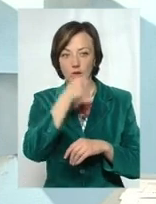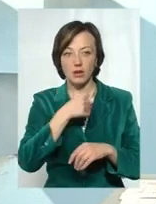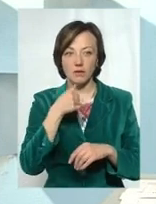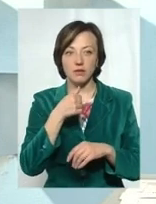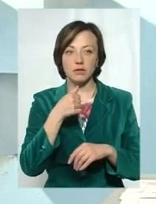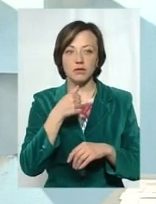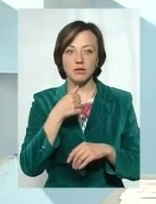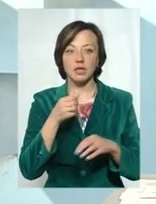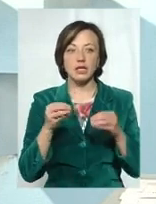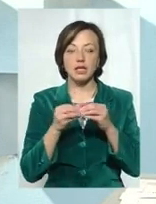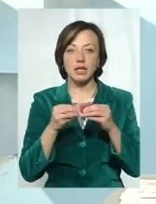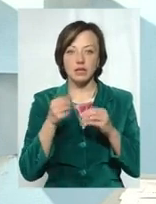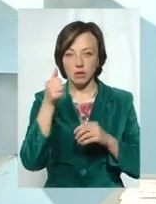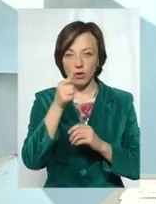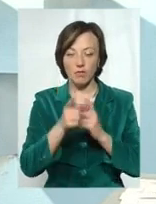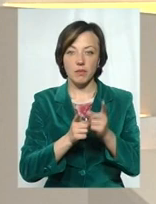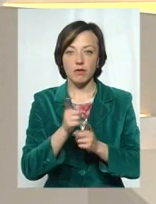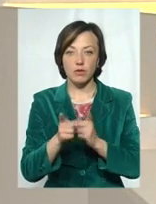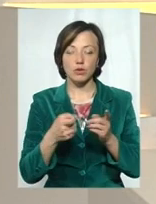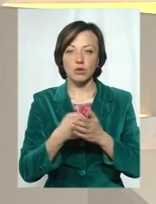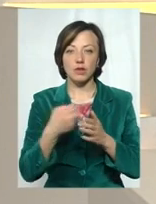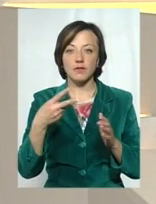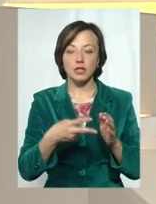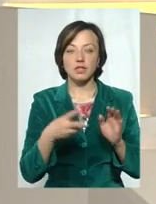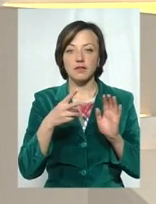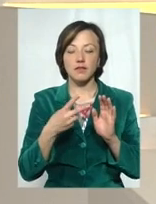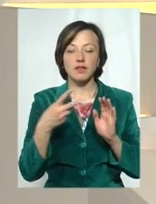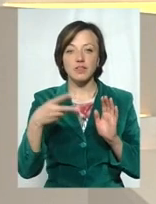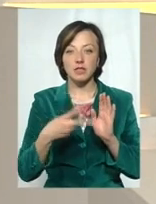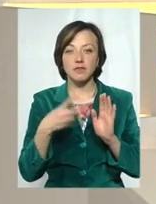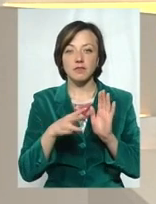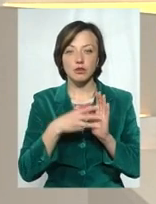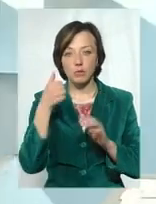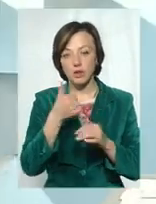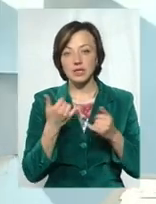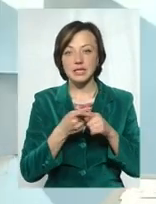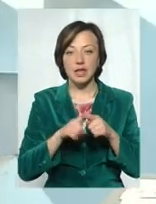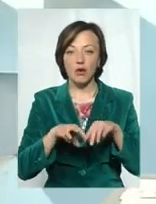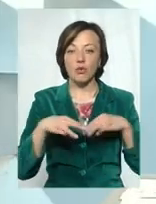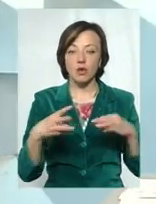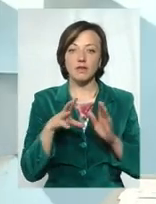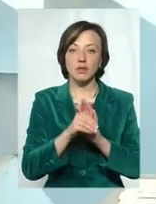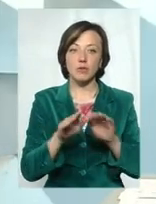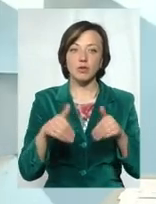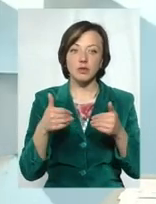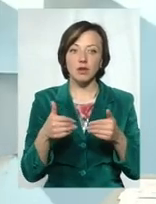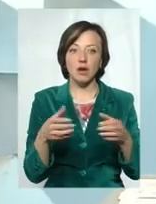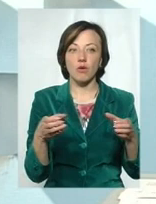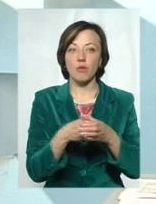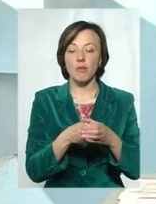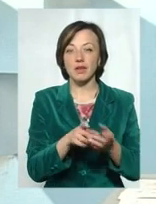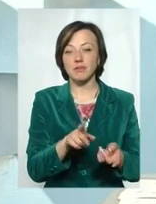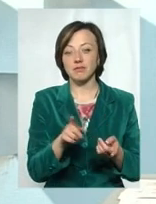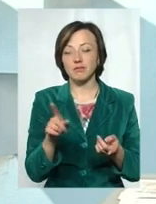І 10 років реформа планується до 2028 року. Я не знаю, цей уряд зараз вніс таку пропозицію, прийде інша команда, яка